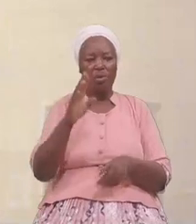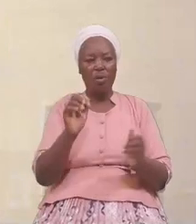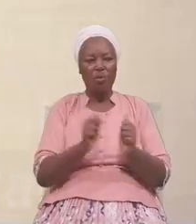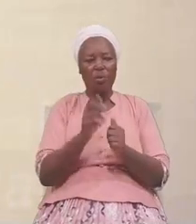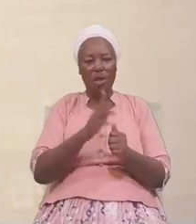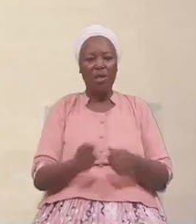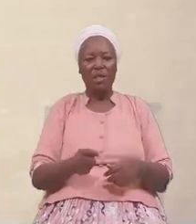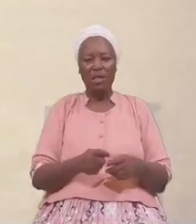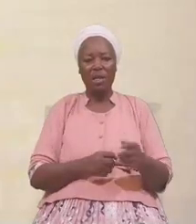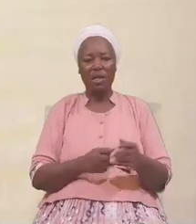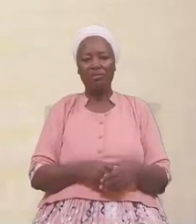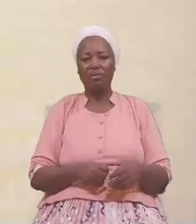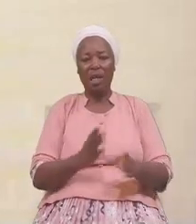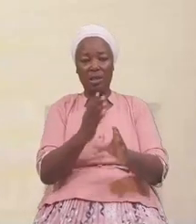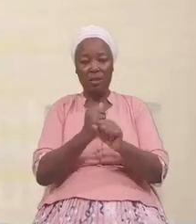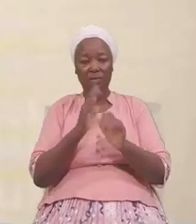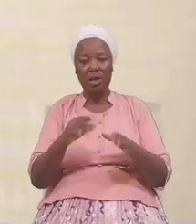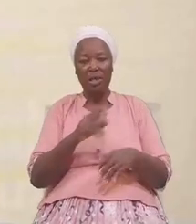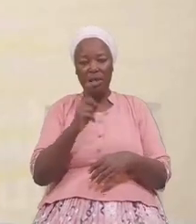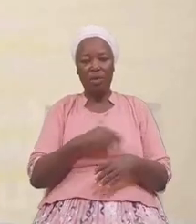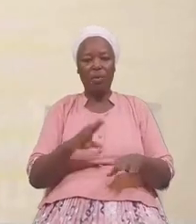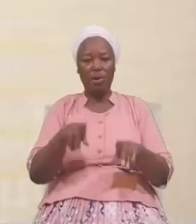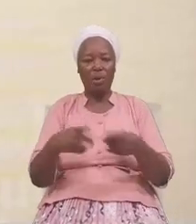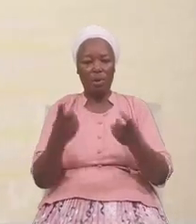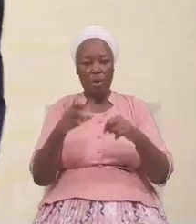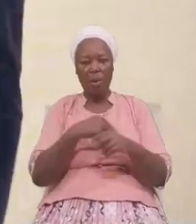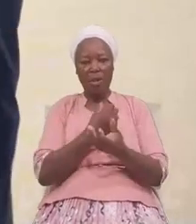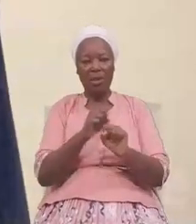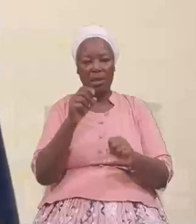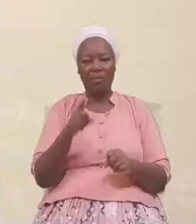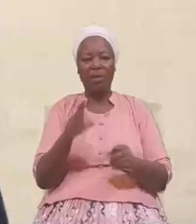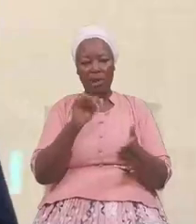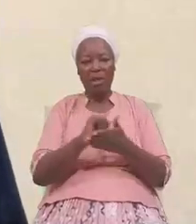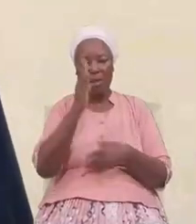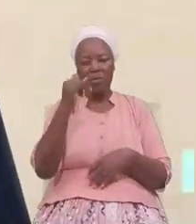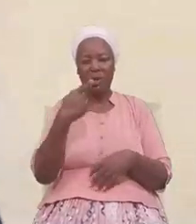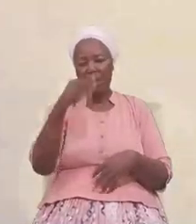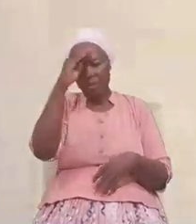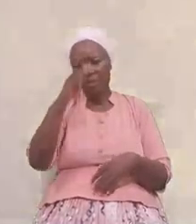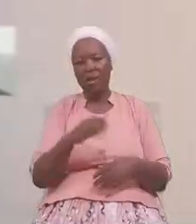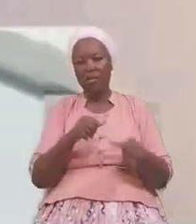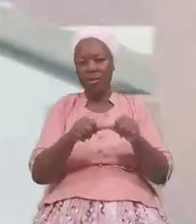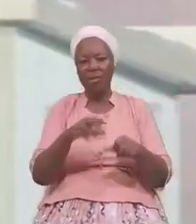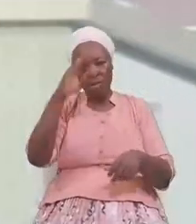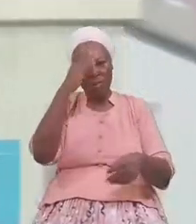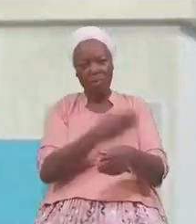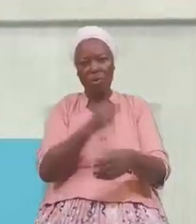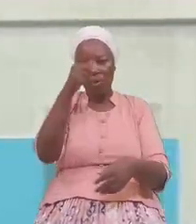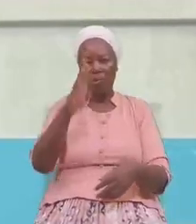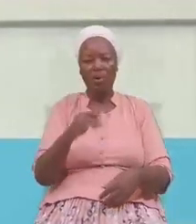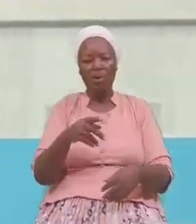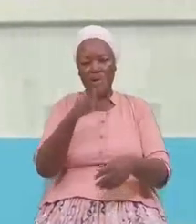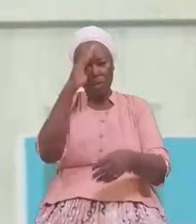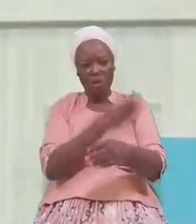la rétribution de Dieu, il viendra lui-même et vous sauvera. C'est quoi l'homme a continué, fils de Dieu, fils de David, fils